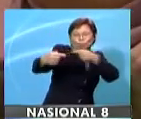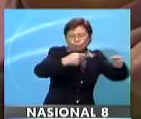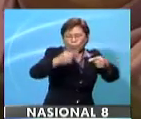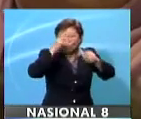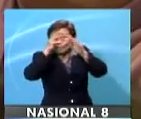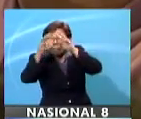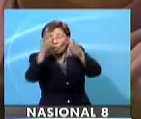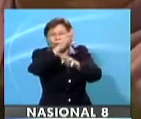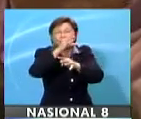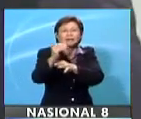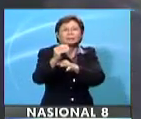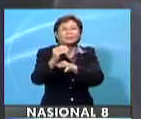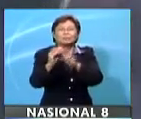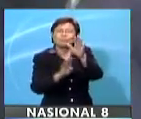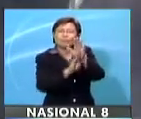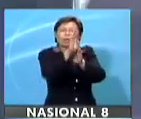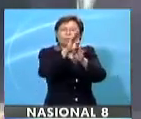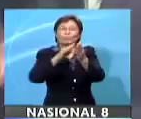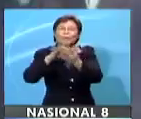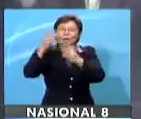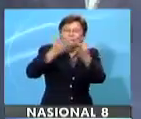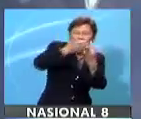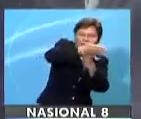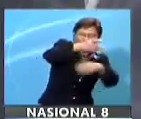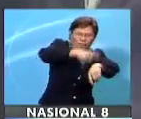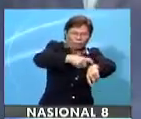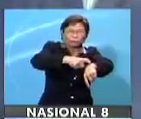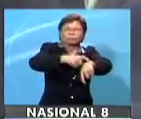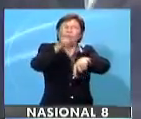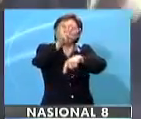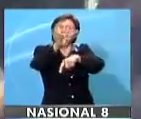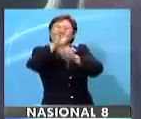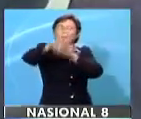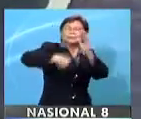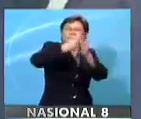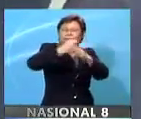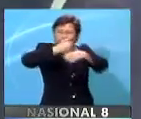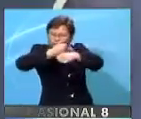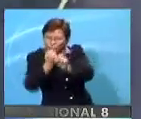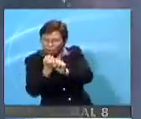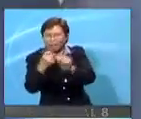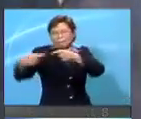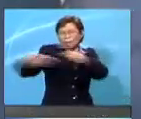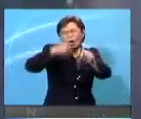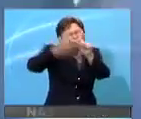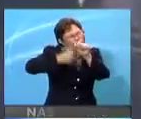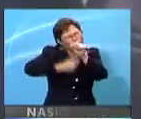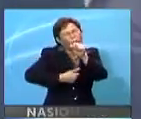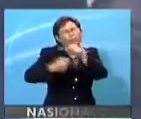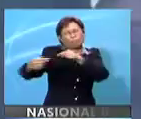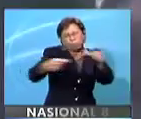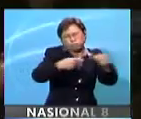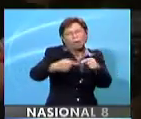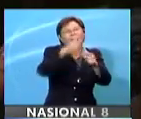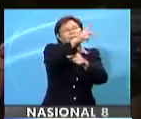mencipta dan membangunkan aplikasi dalam tempoh masa 24 jam. Pertandingan ini diadakan setiap kali penganjuran pameran